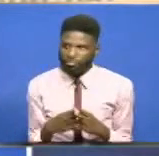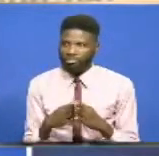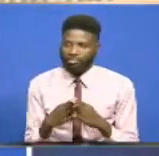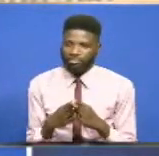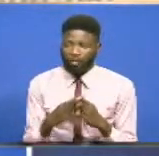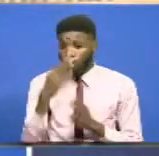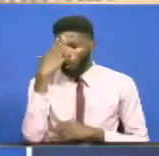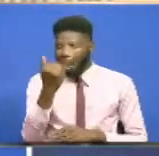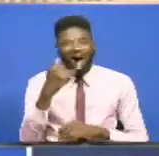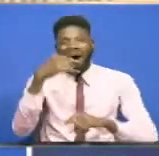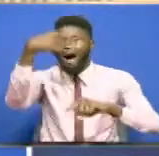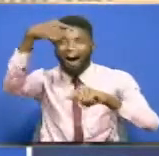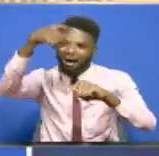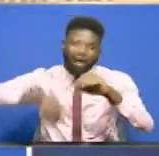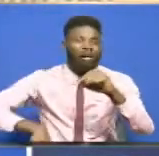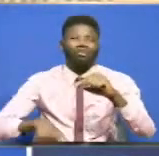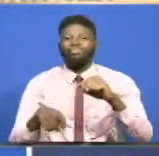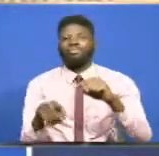because